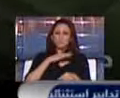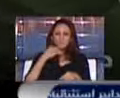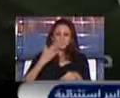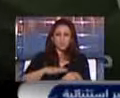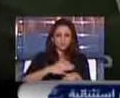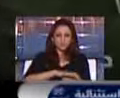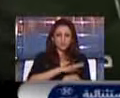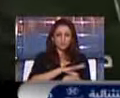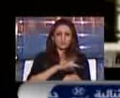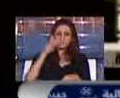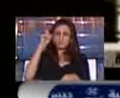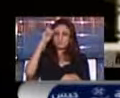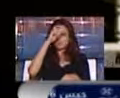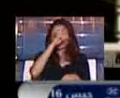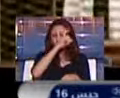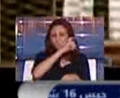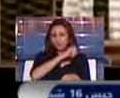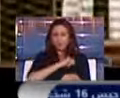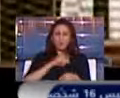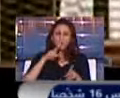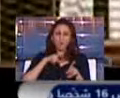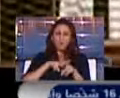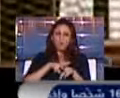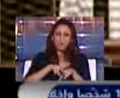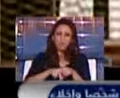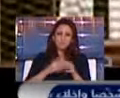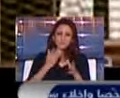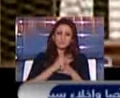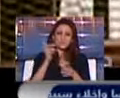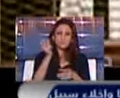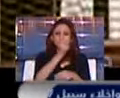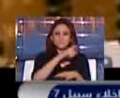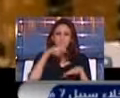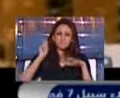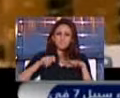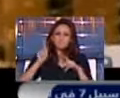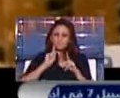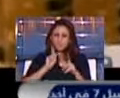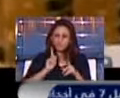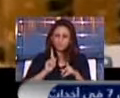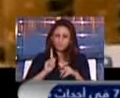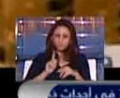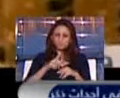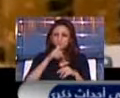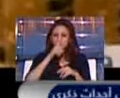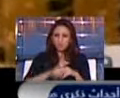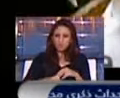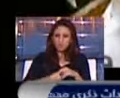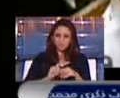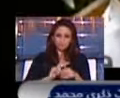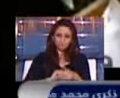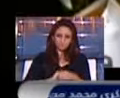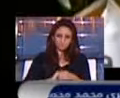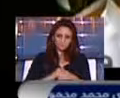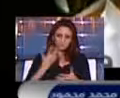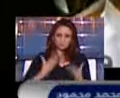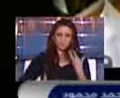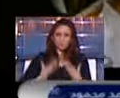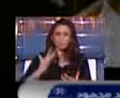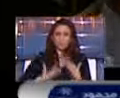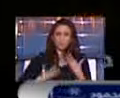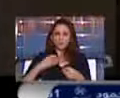والمصابين الأمرين مرارة محاكمات المتهمين بقتل المتظاهرين والتي لم تشفي